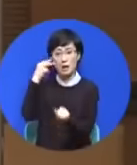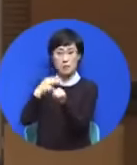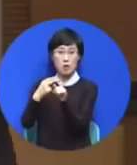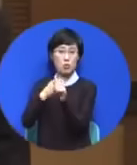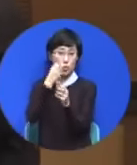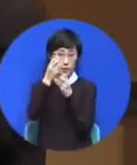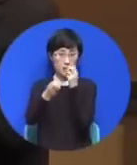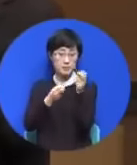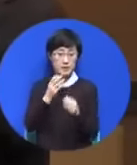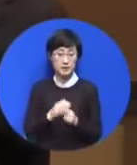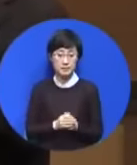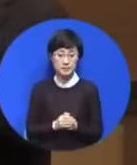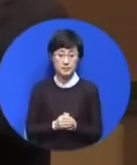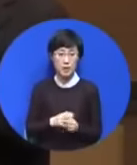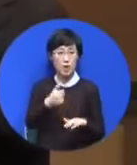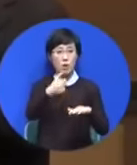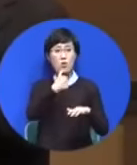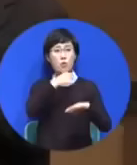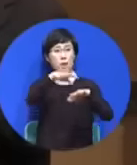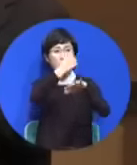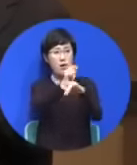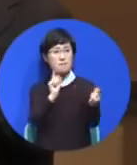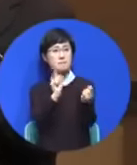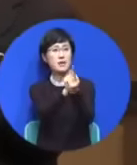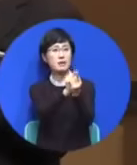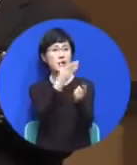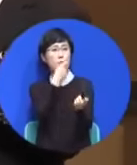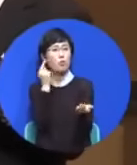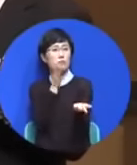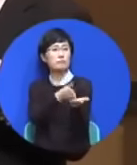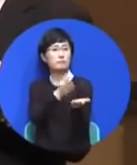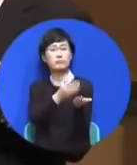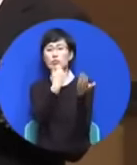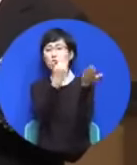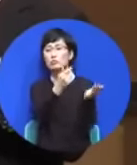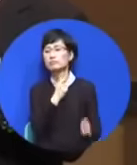증거해 가사 앞에 야